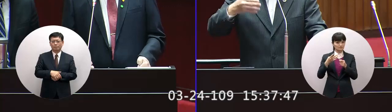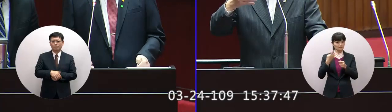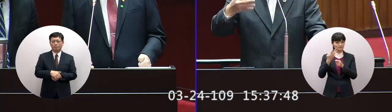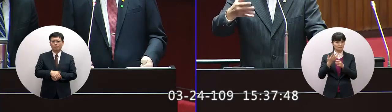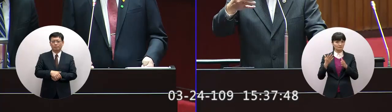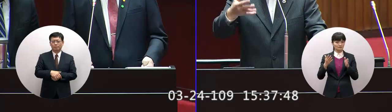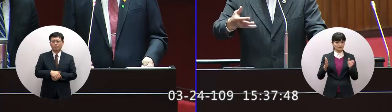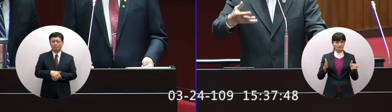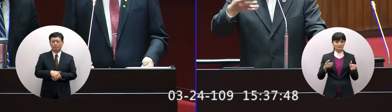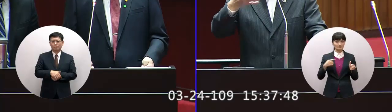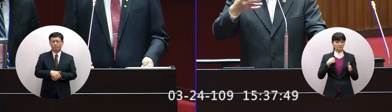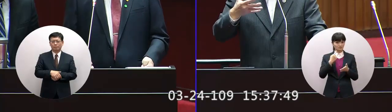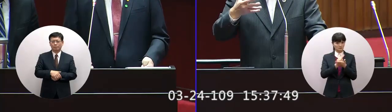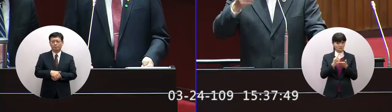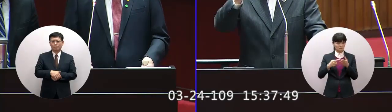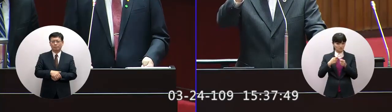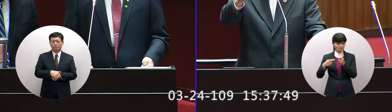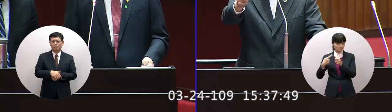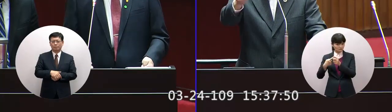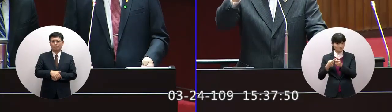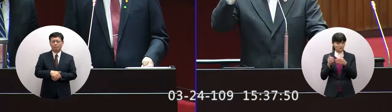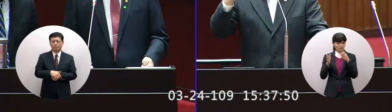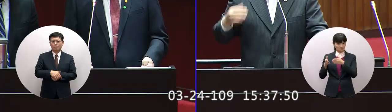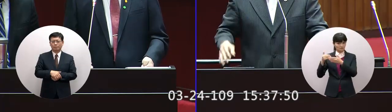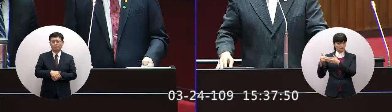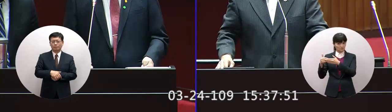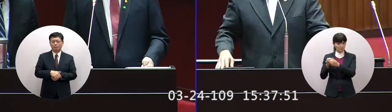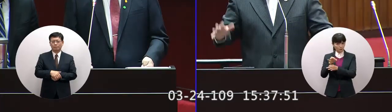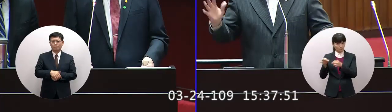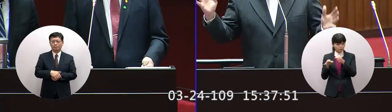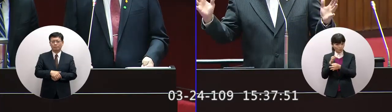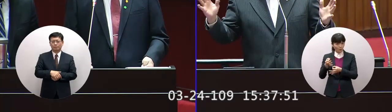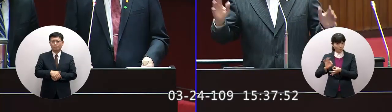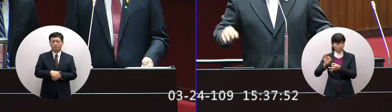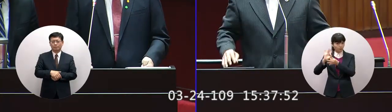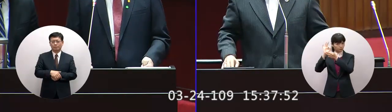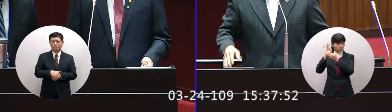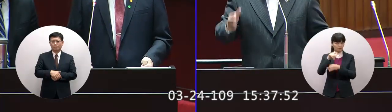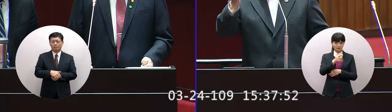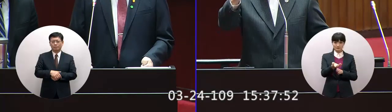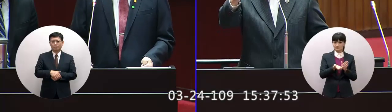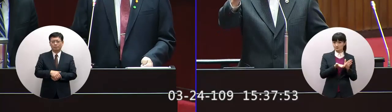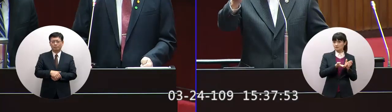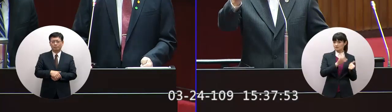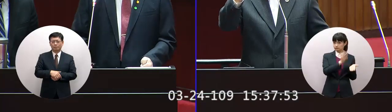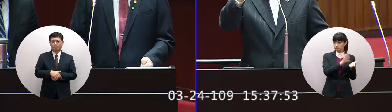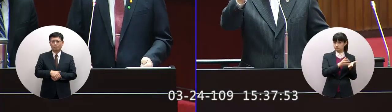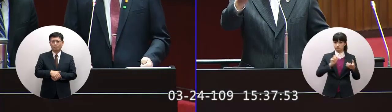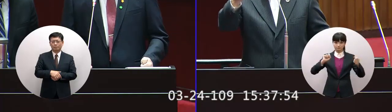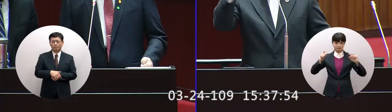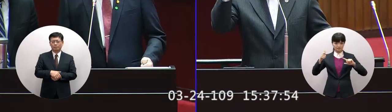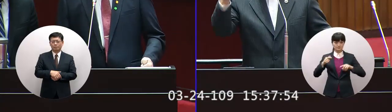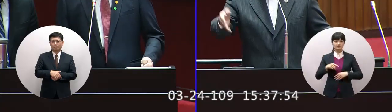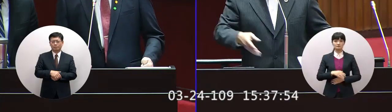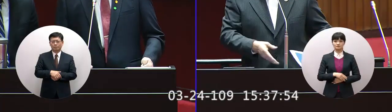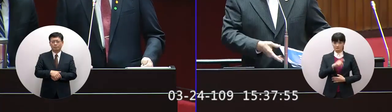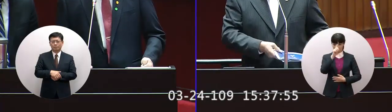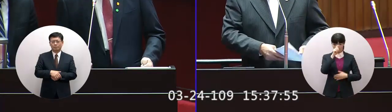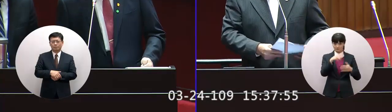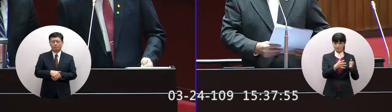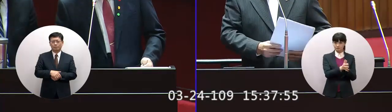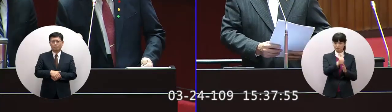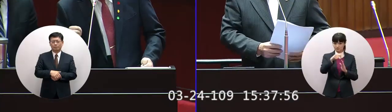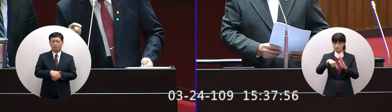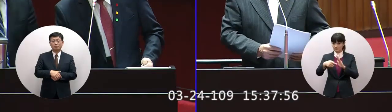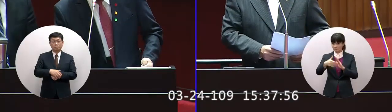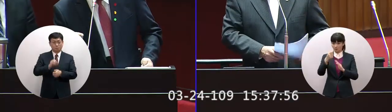陆的贸易额是增加的，那显然跟您刚才说的是有出入的，希望部长跟院长重视这个